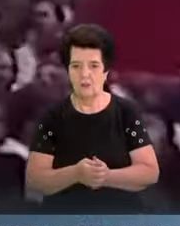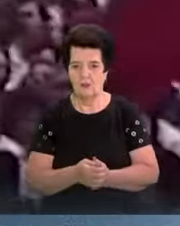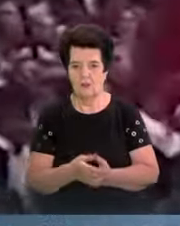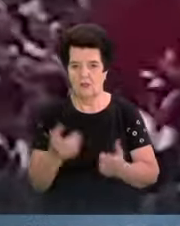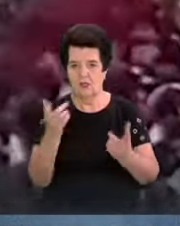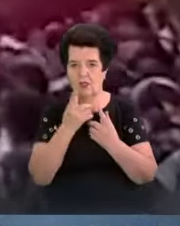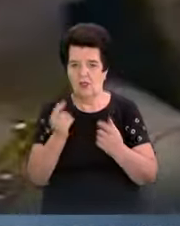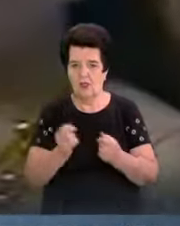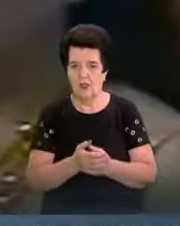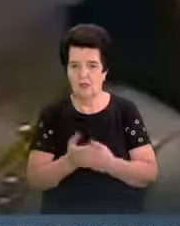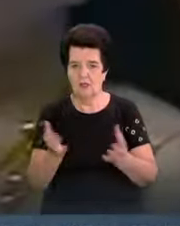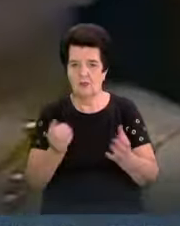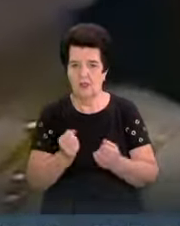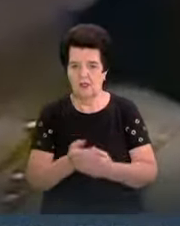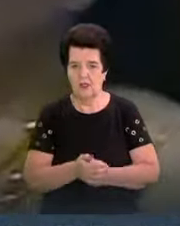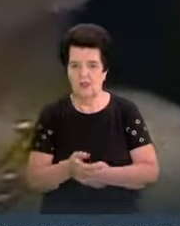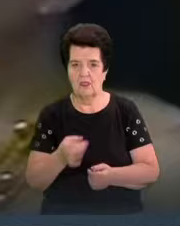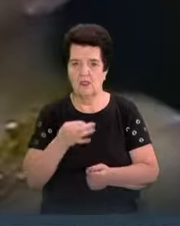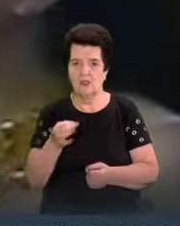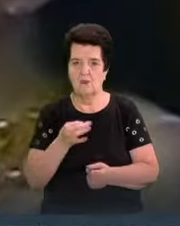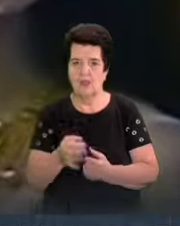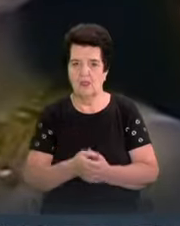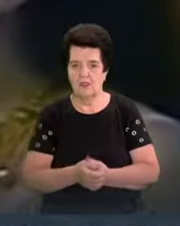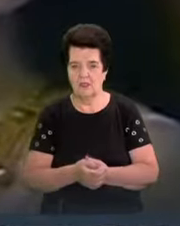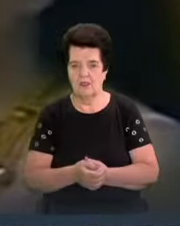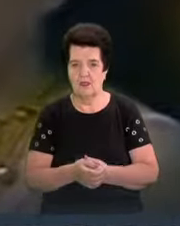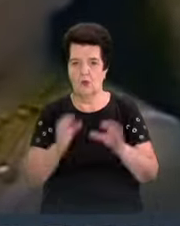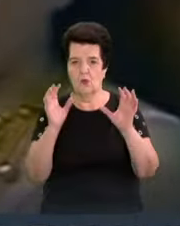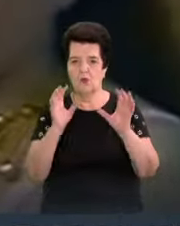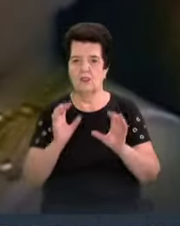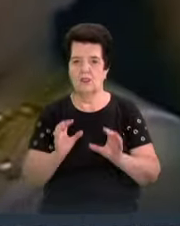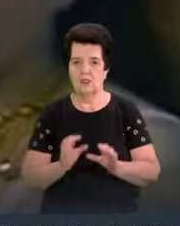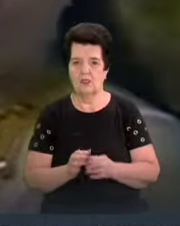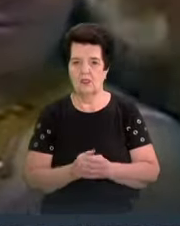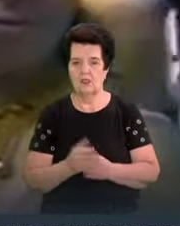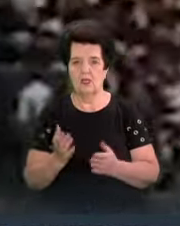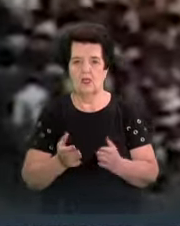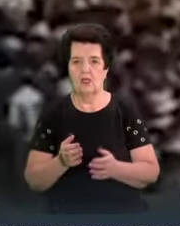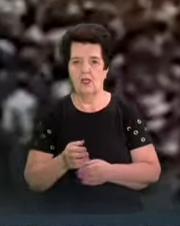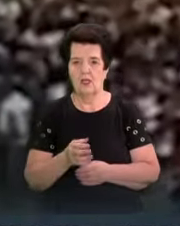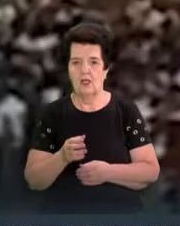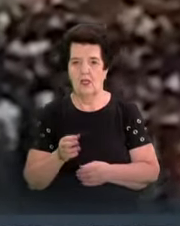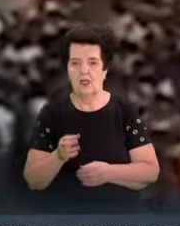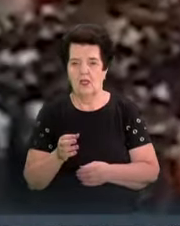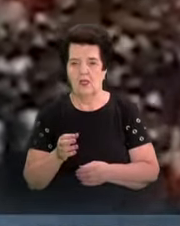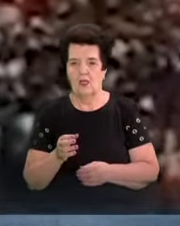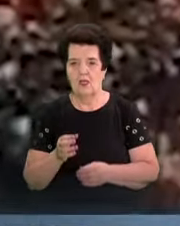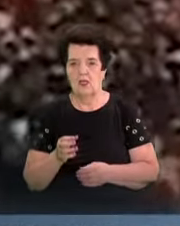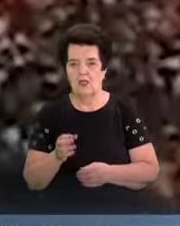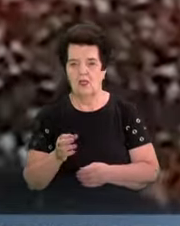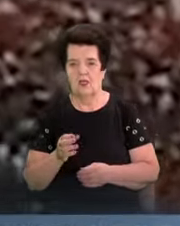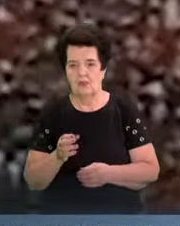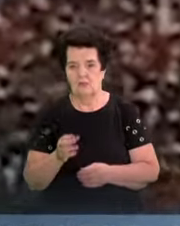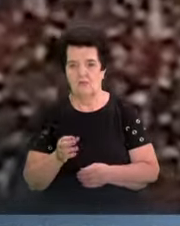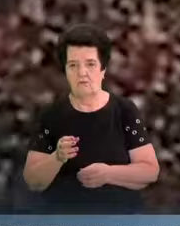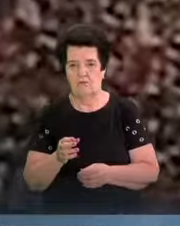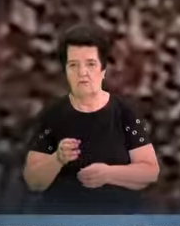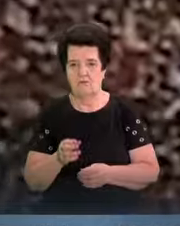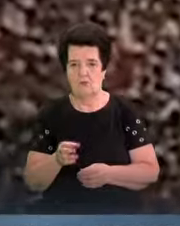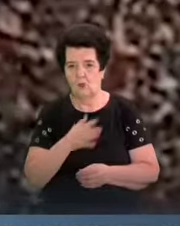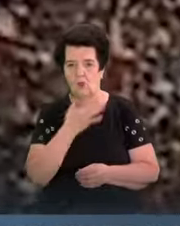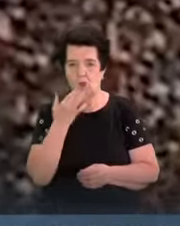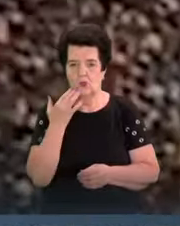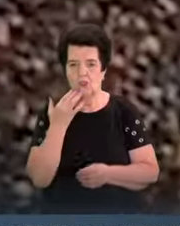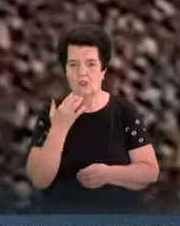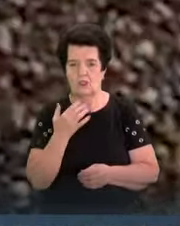declarații de independență, Constituție, dacă nu mă greșesc, atunci au fost primite multe, multe.